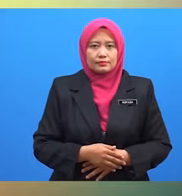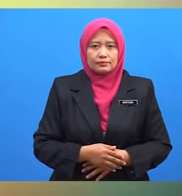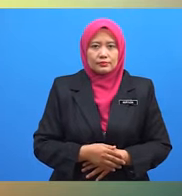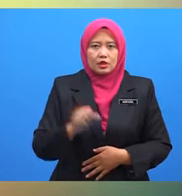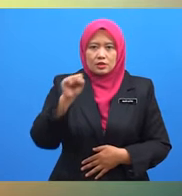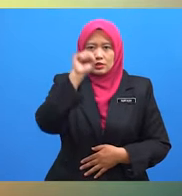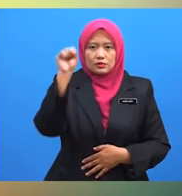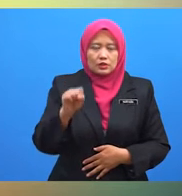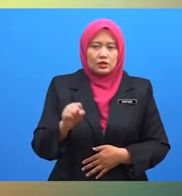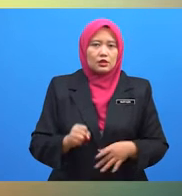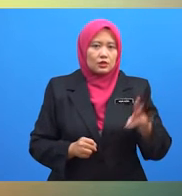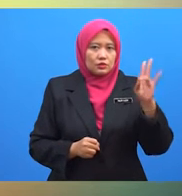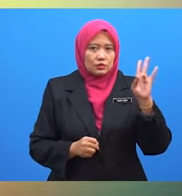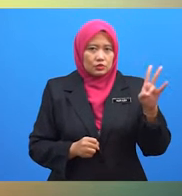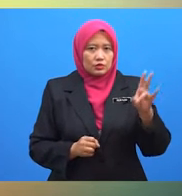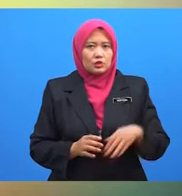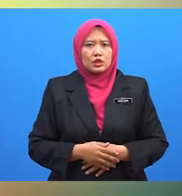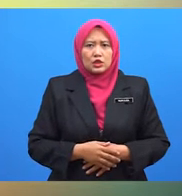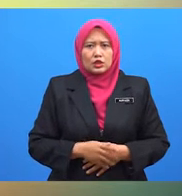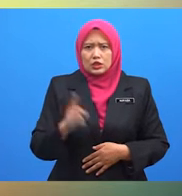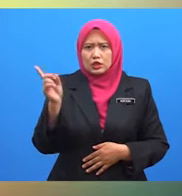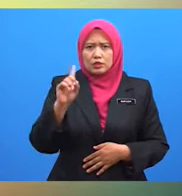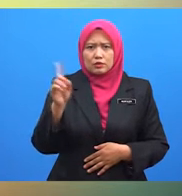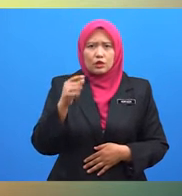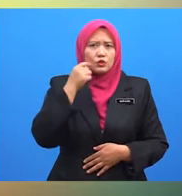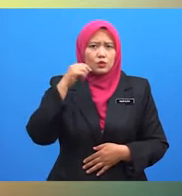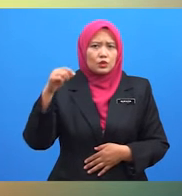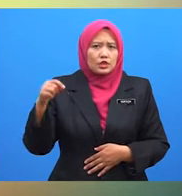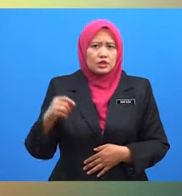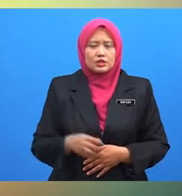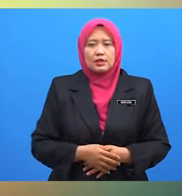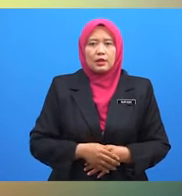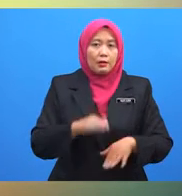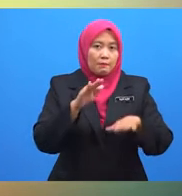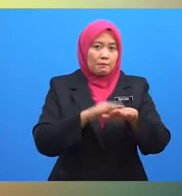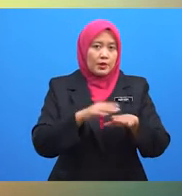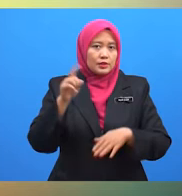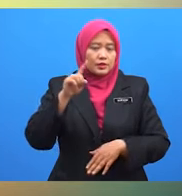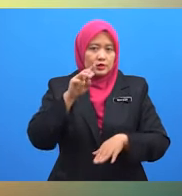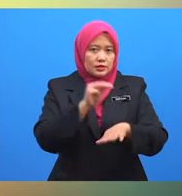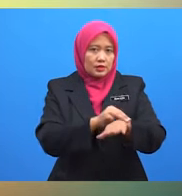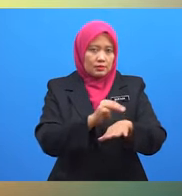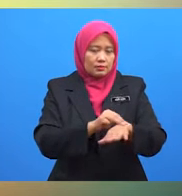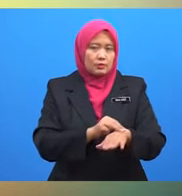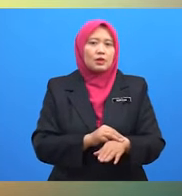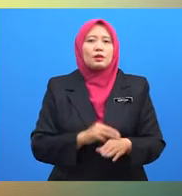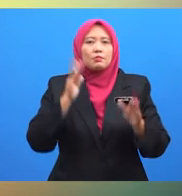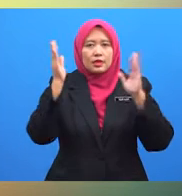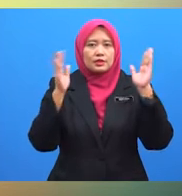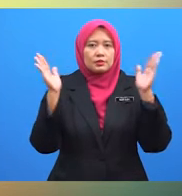Soalan ketujuh. Antara berikut yang manakah tulisan yang digunakan pada zaman bahasa Melayu kuno?